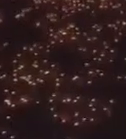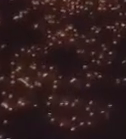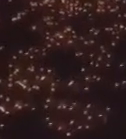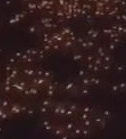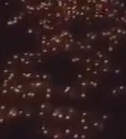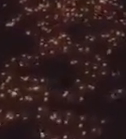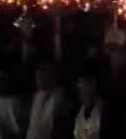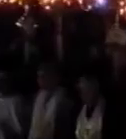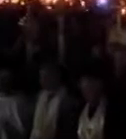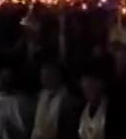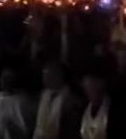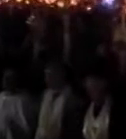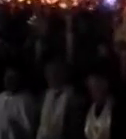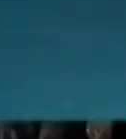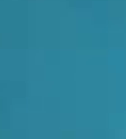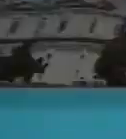Музика